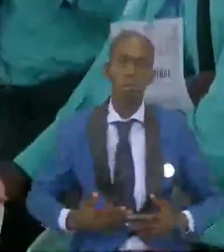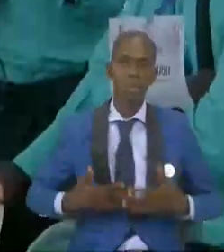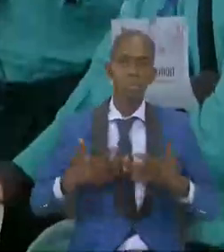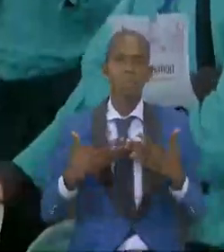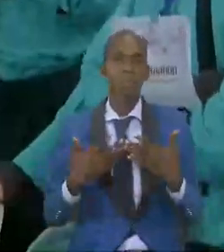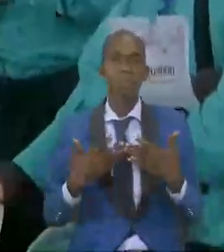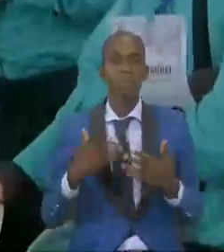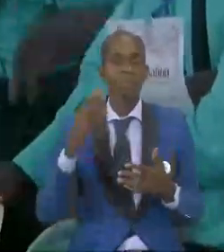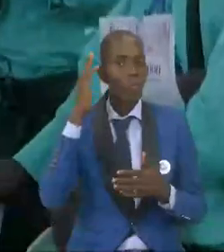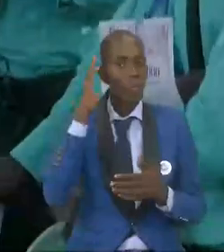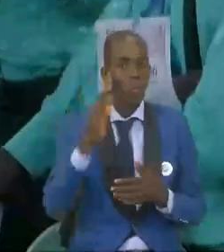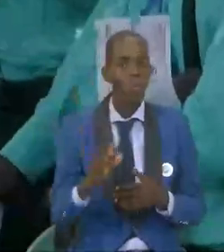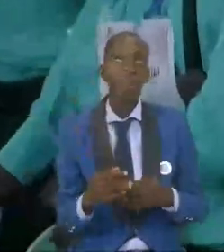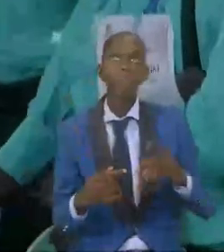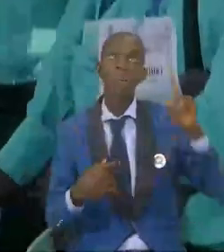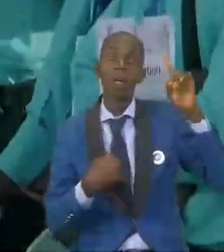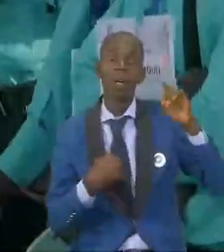l'assurance